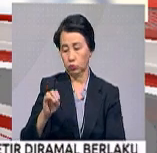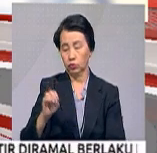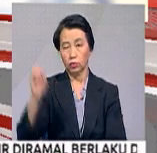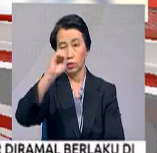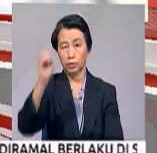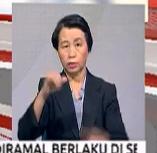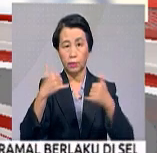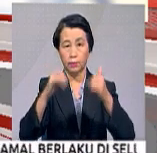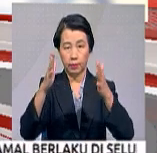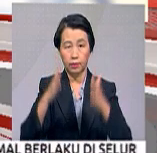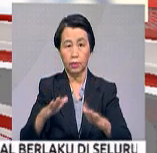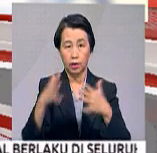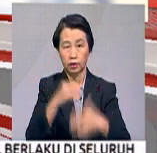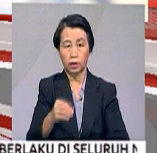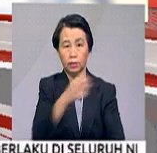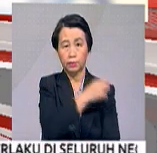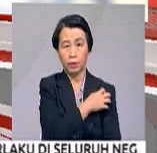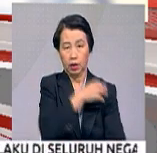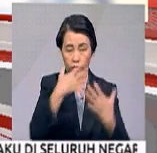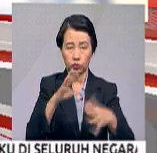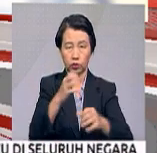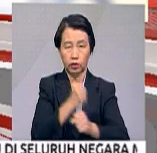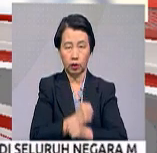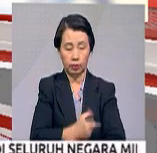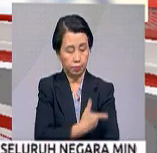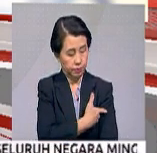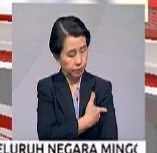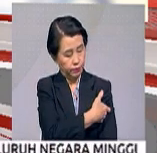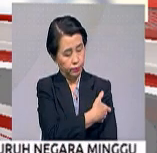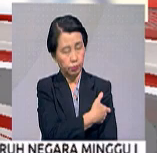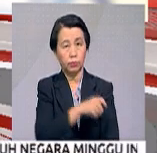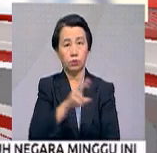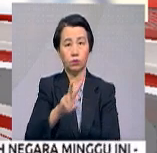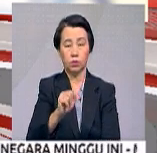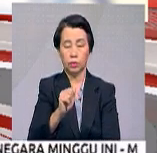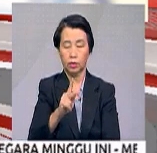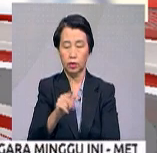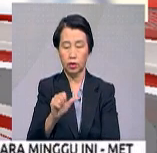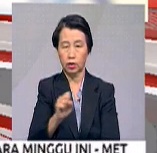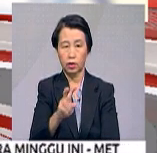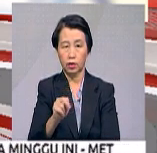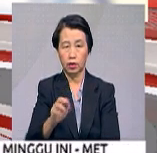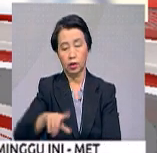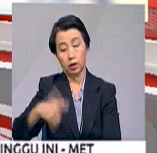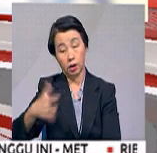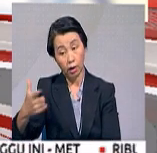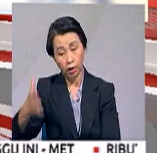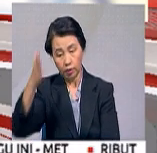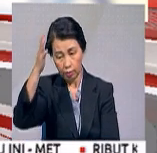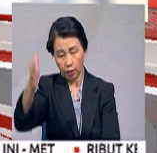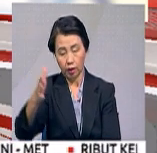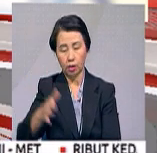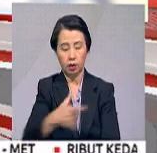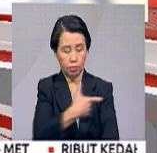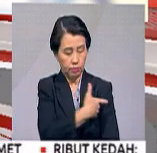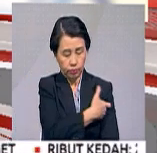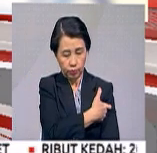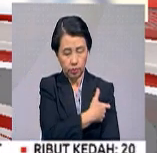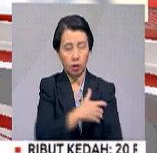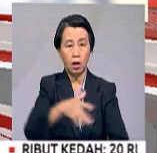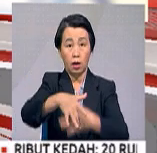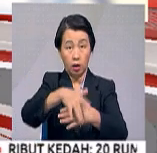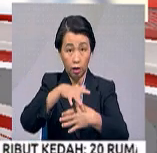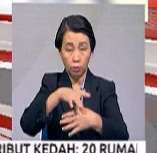70% atlet dan pegawai sudah pun mendapatkan suntikan vaksin. Manakala baki lagi akan menerima suntikan mereka pada